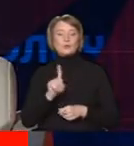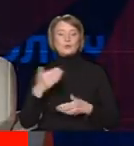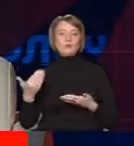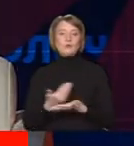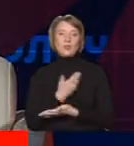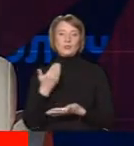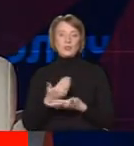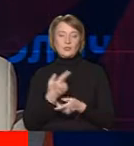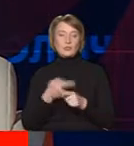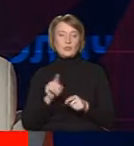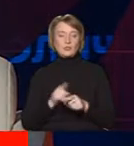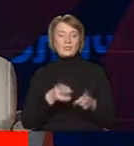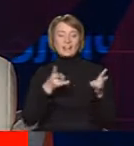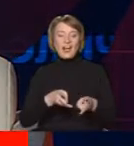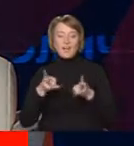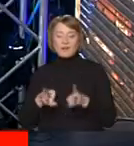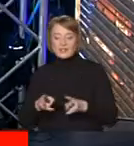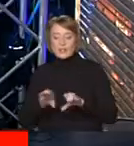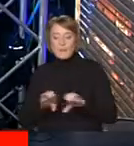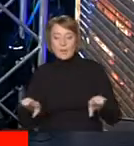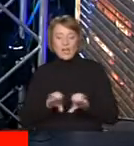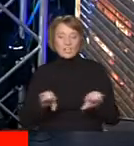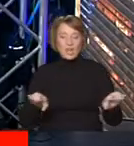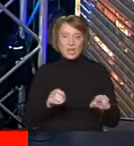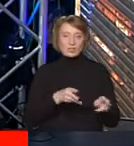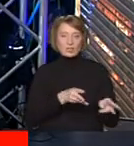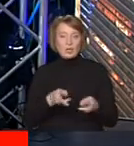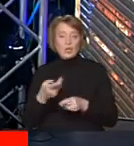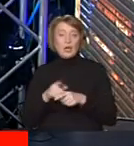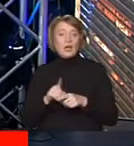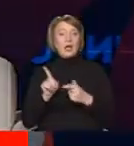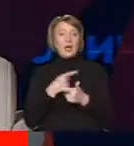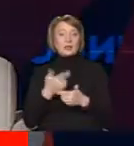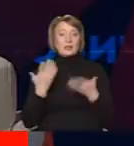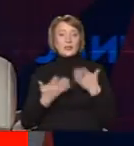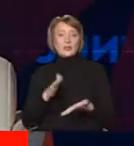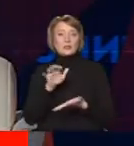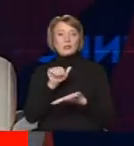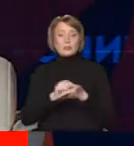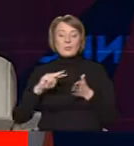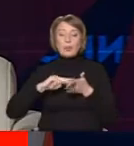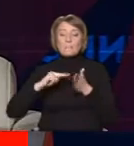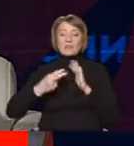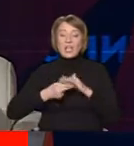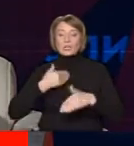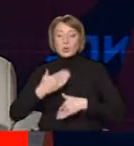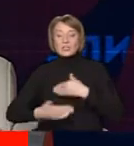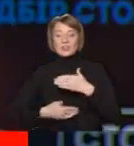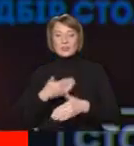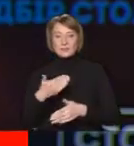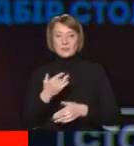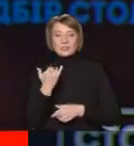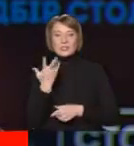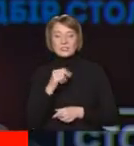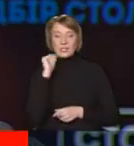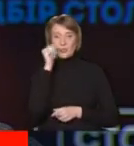відновити всі ці аварійні мережі. Так, це не за один рік, не за один рік, але якщо цим займатися планомірно, так, то за кілька років це можна зробити. Було